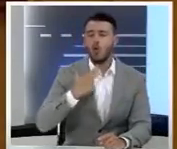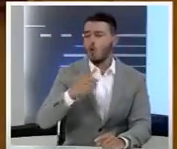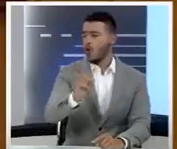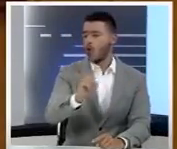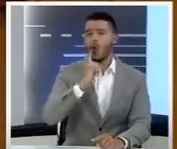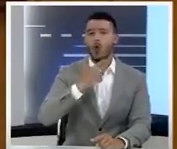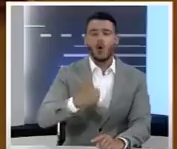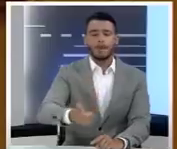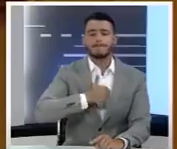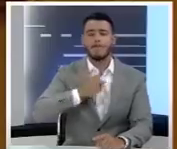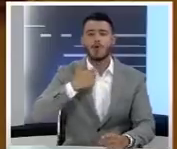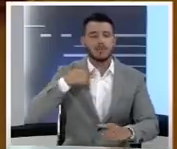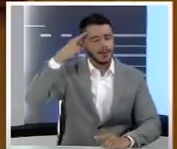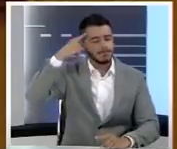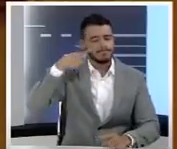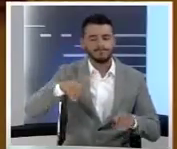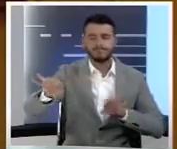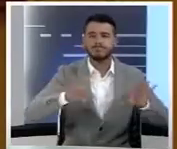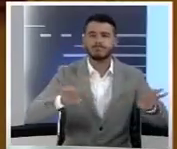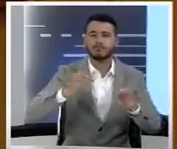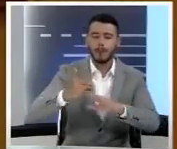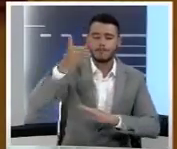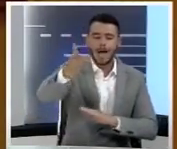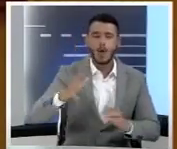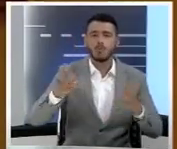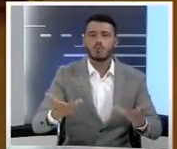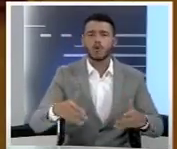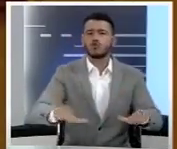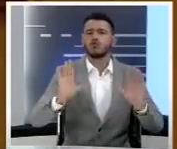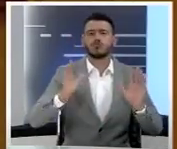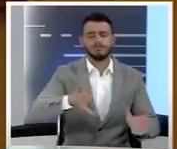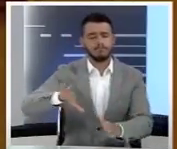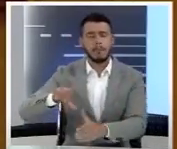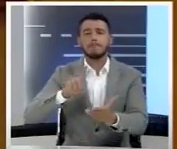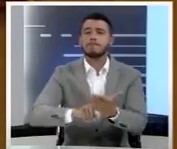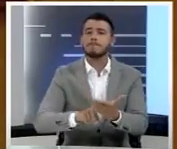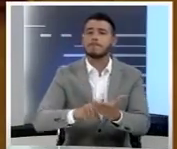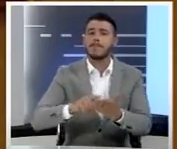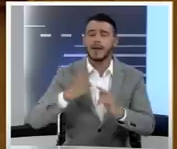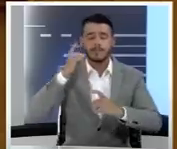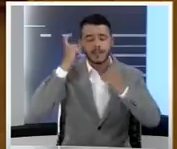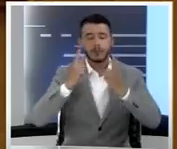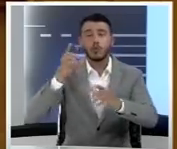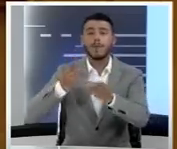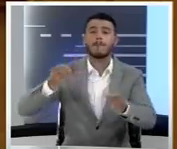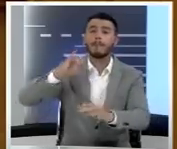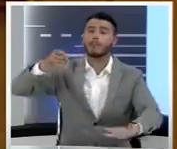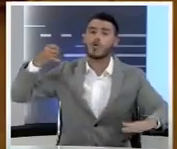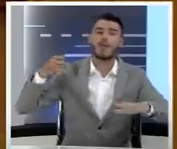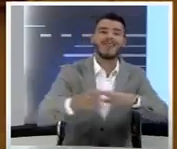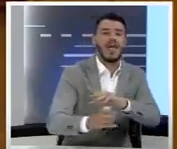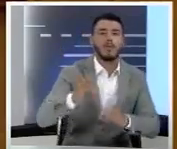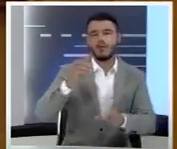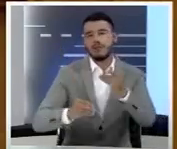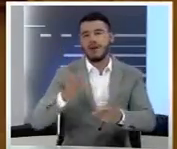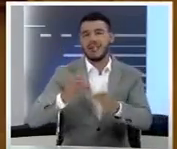σχεδιάσουμε το μέλλον κλπ, αλλά και διότι τώρα πρέπει να αναμετρηθούμε με βαθύτερες αιτίες και